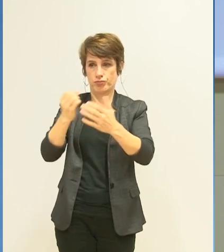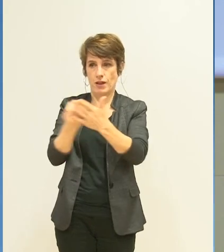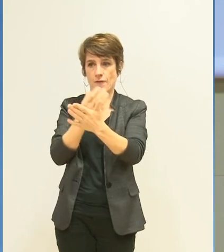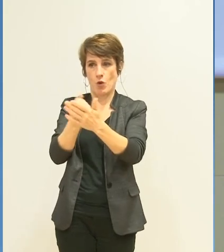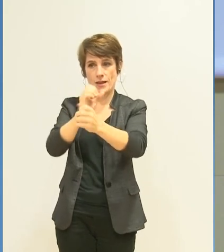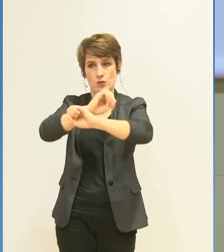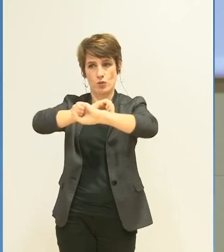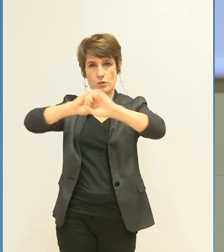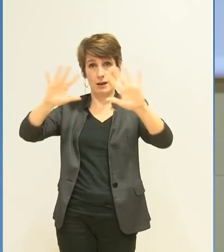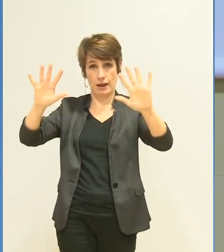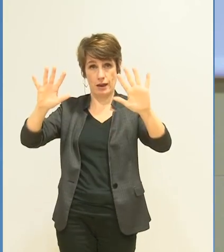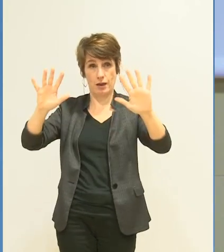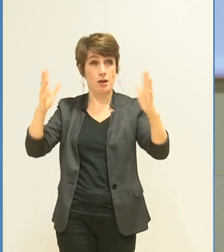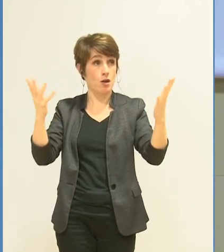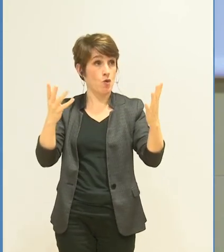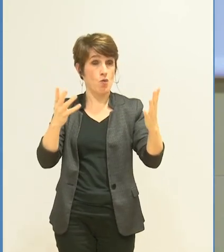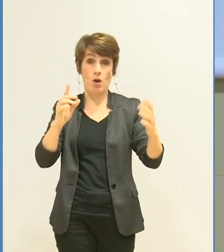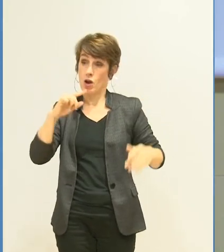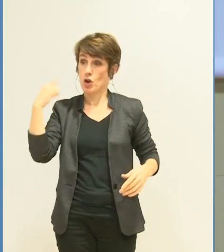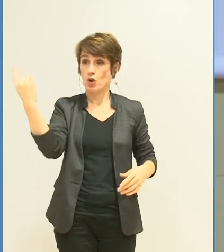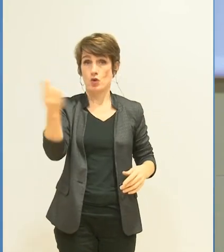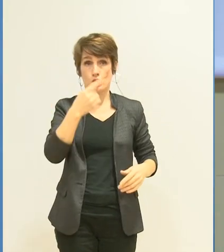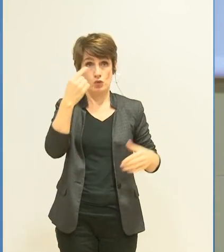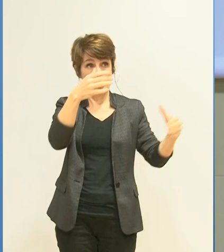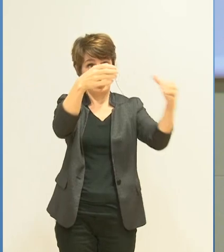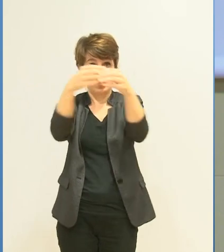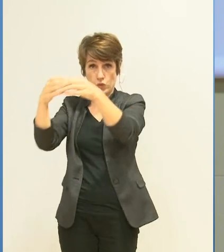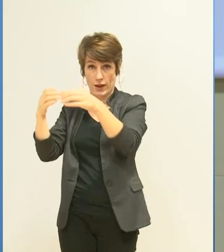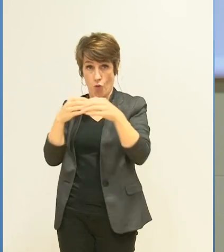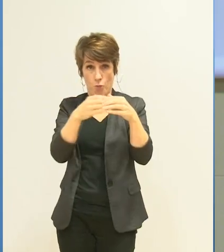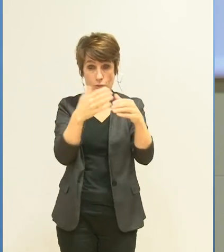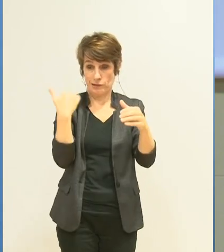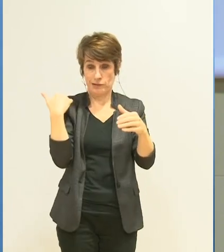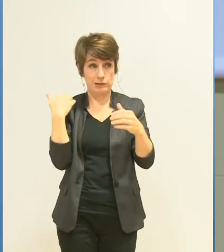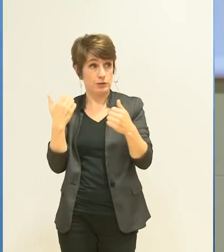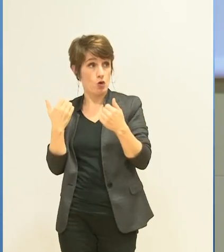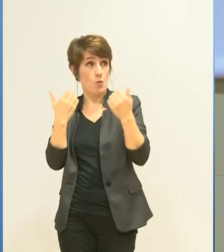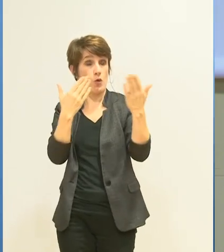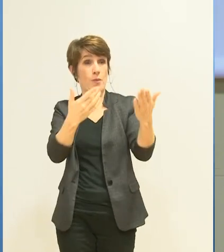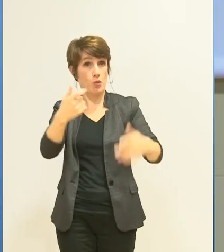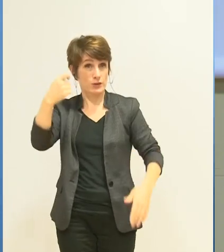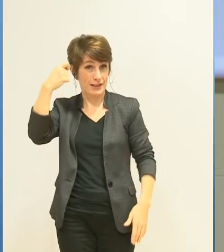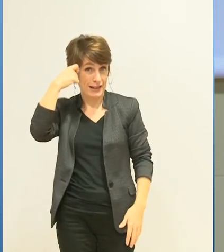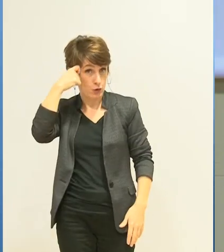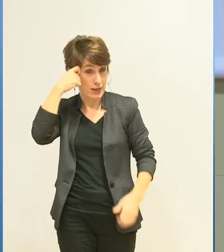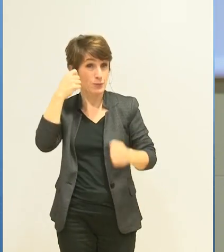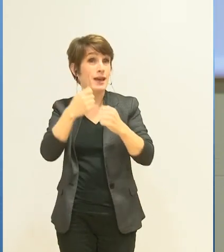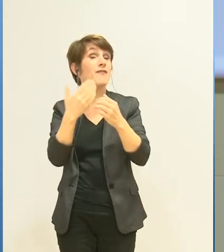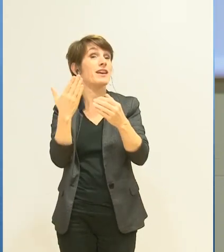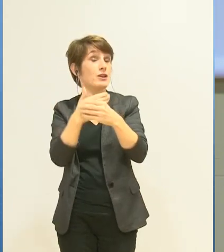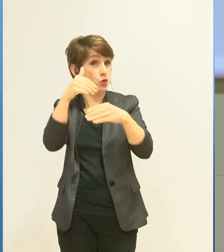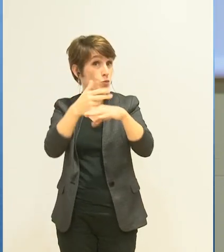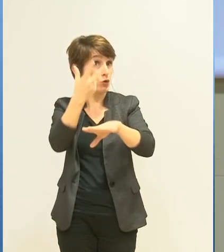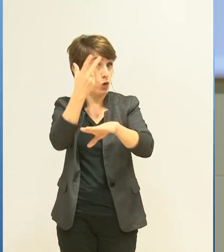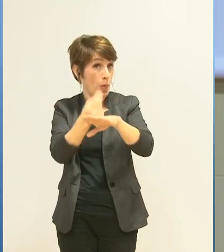monde que tous les groupes donc on se sont vu proposer une clé avec l'ensemble des documents que les documents étaient